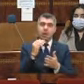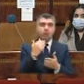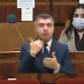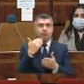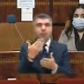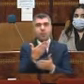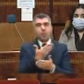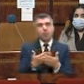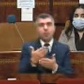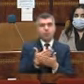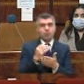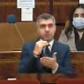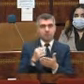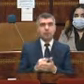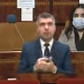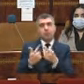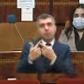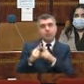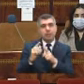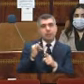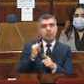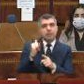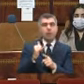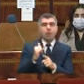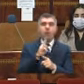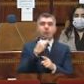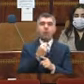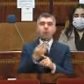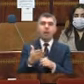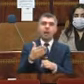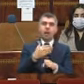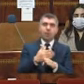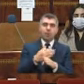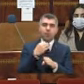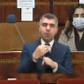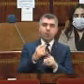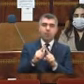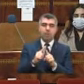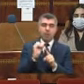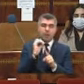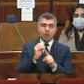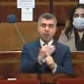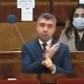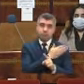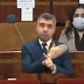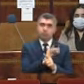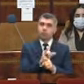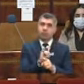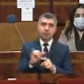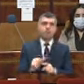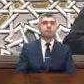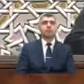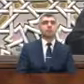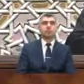السيدة الوزيرة تطيحوا في نفس مسائل طاحت في الحكومات السابقة في عفى الله عما سلف. حنا بغيناش نطيحوا في هادشي. شكرا.